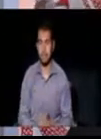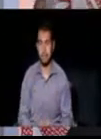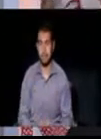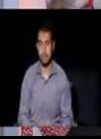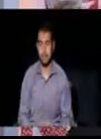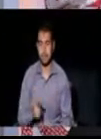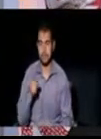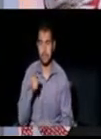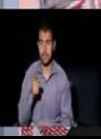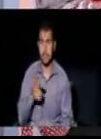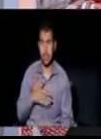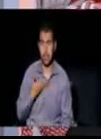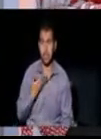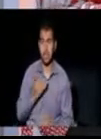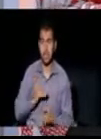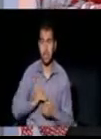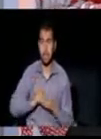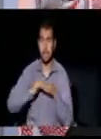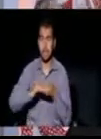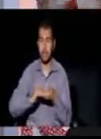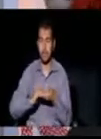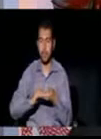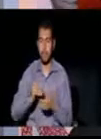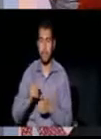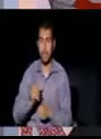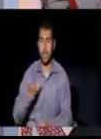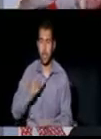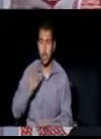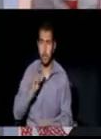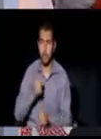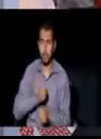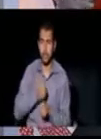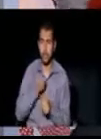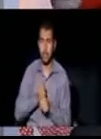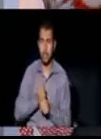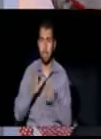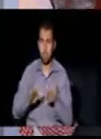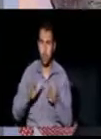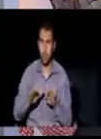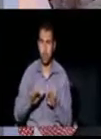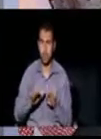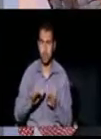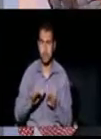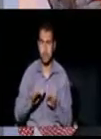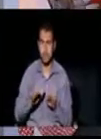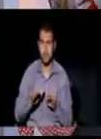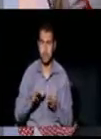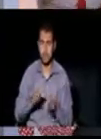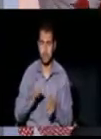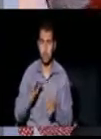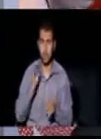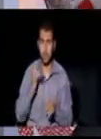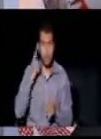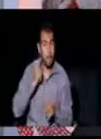انا نفسي اساعدهم في كل حاجه، اهم حاجه الشغل، ان هم يشتغلوا، والمواهب بتاعتهم ان هم يظهروها ويبقوا